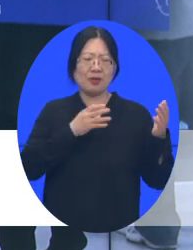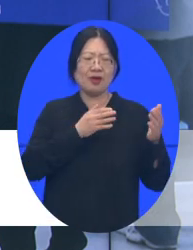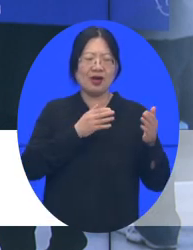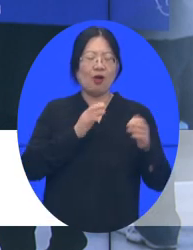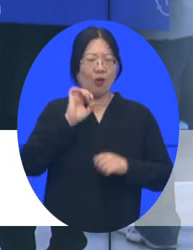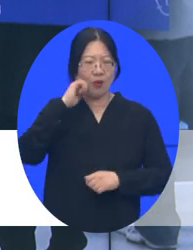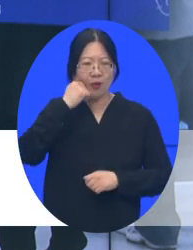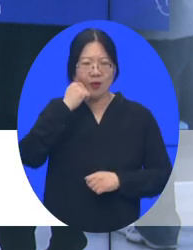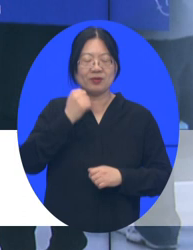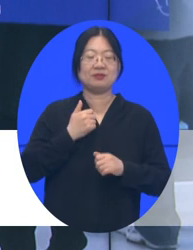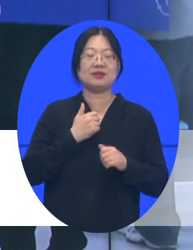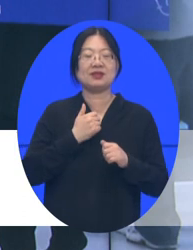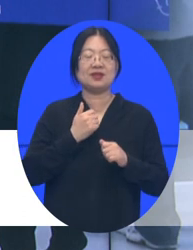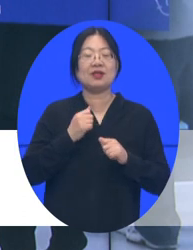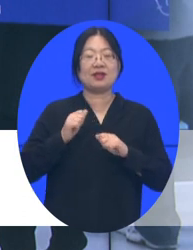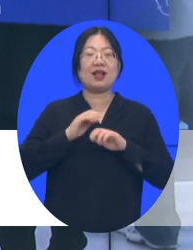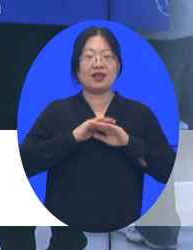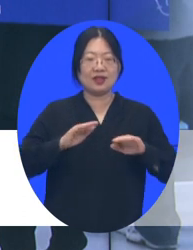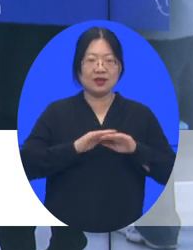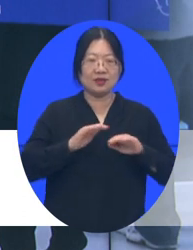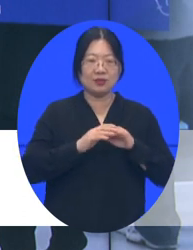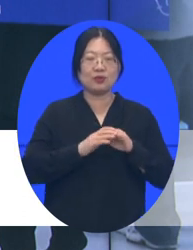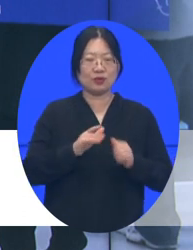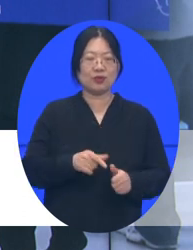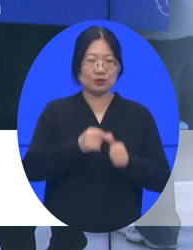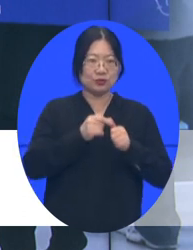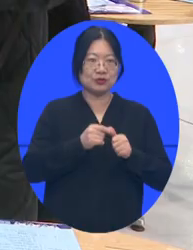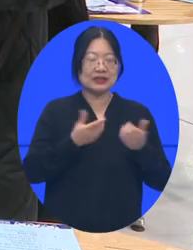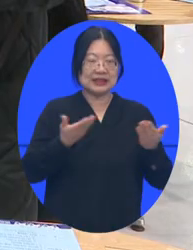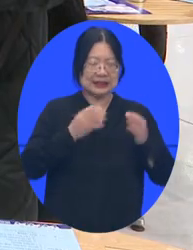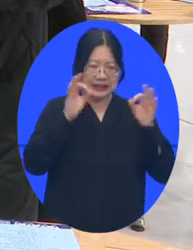뜨거운 열정의 현장을 최창순 기자가 취재했습니다.